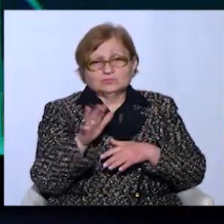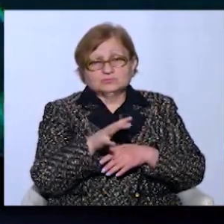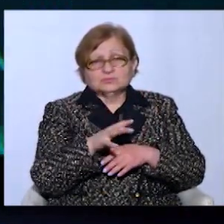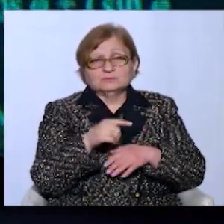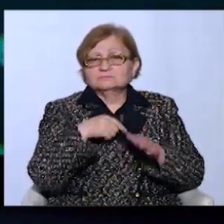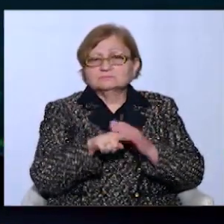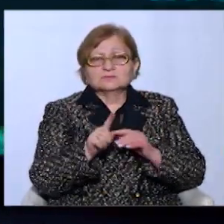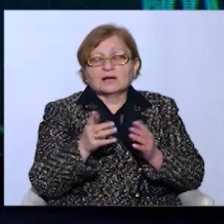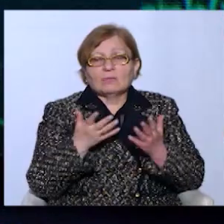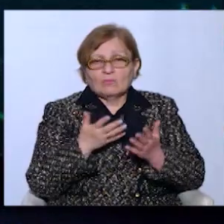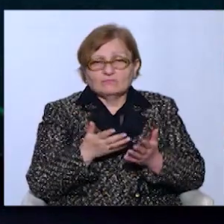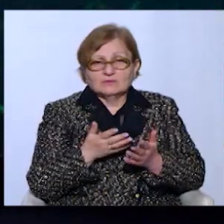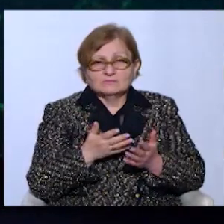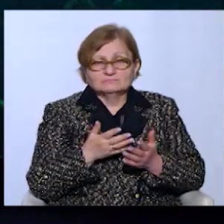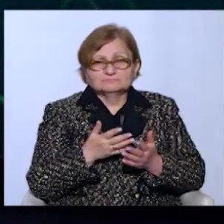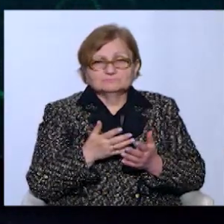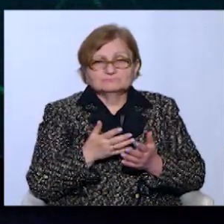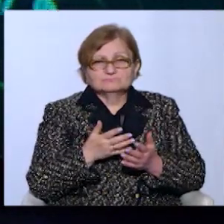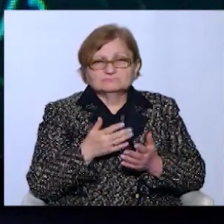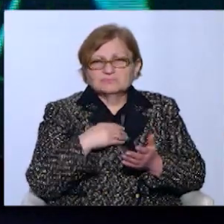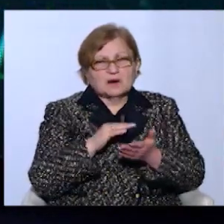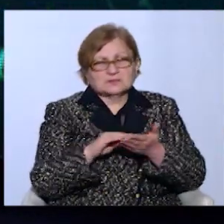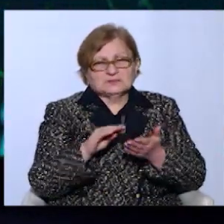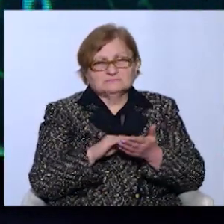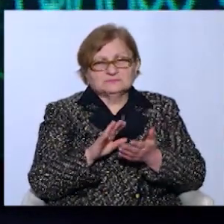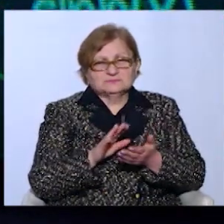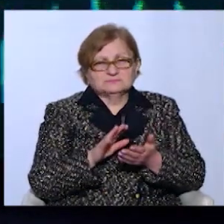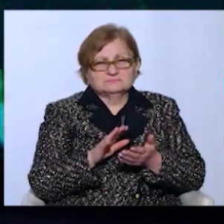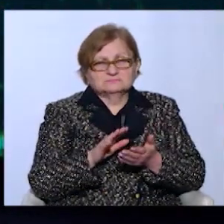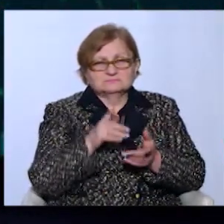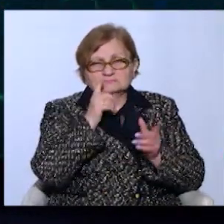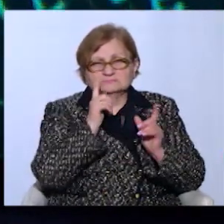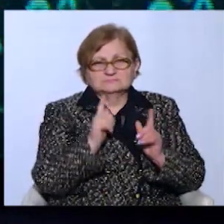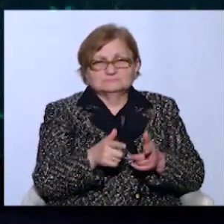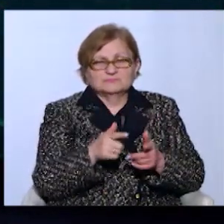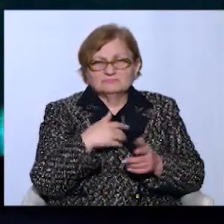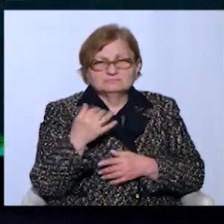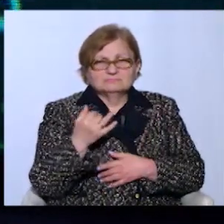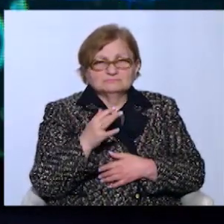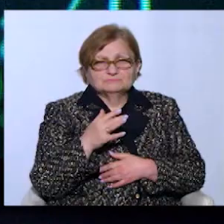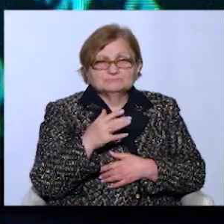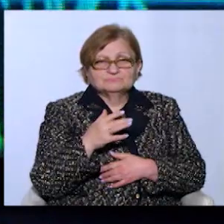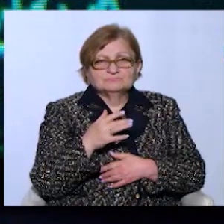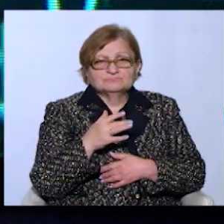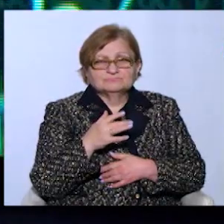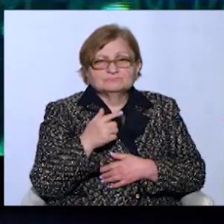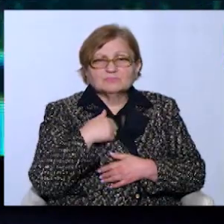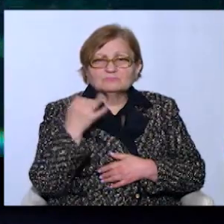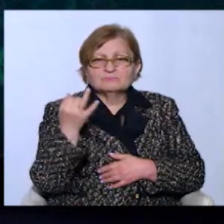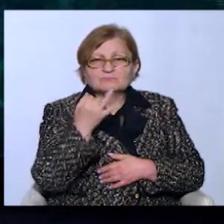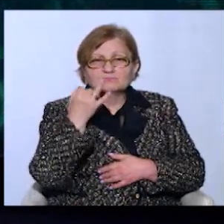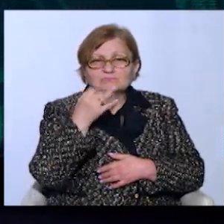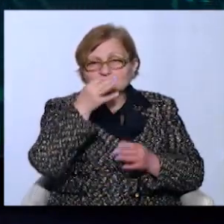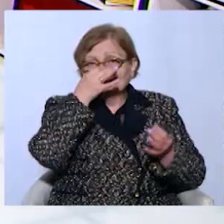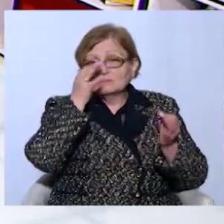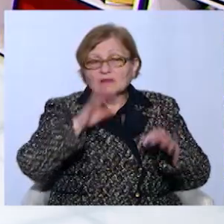5-ზე არც ავწერმე. რა რიცხვი იქნება? არ მაინტერესებს. მე მთავარია რა?